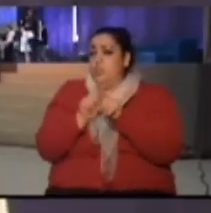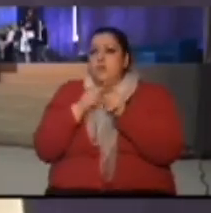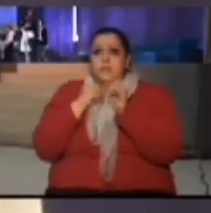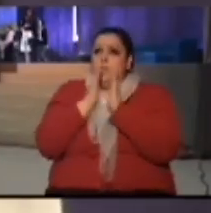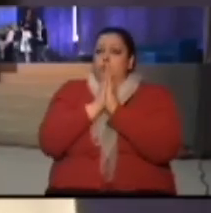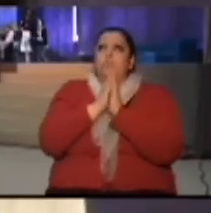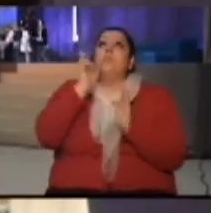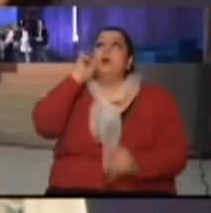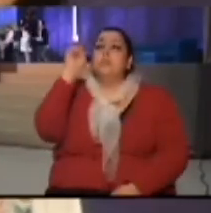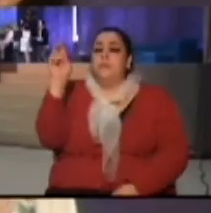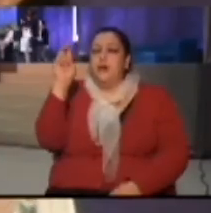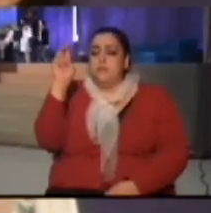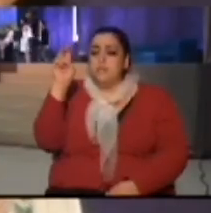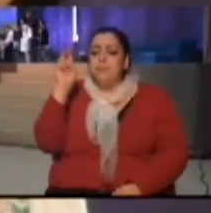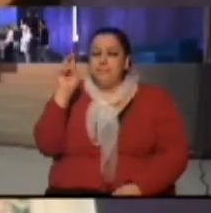ամենակարող Աստված,